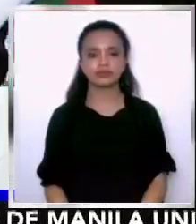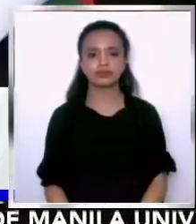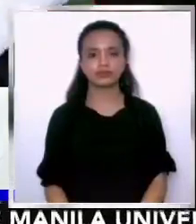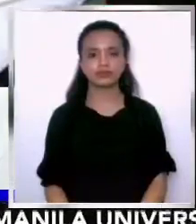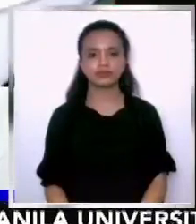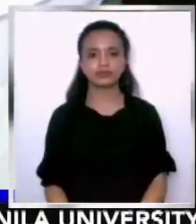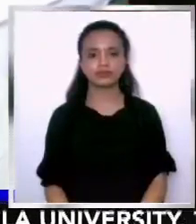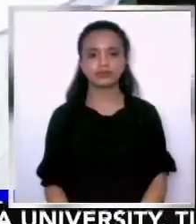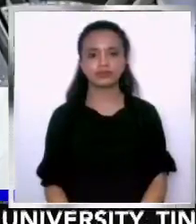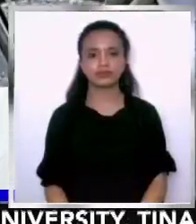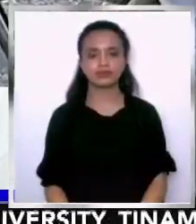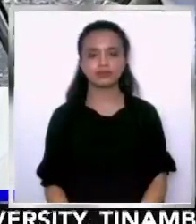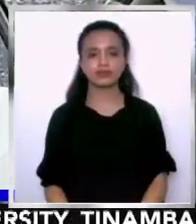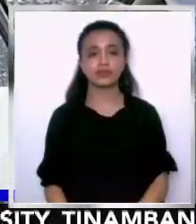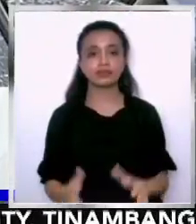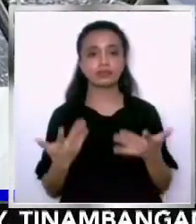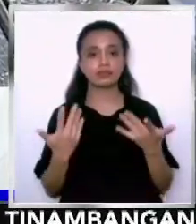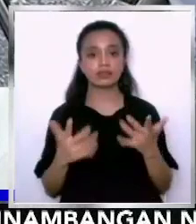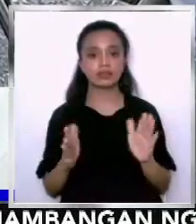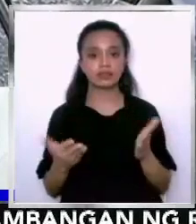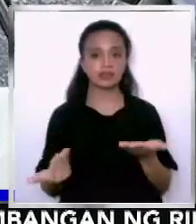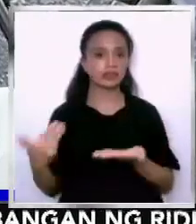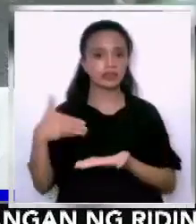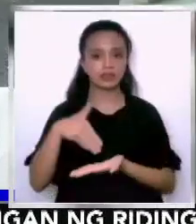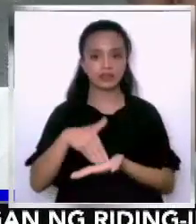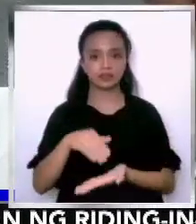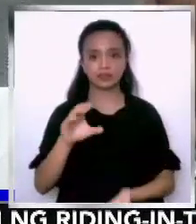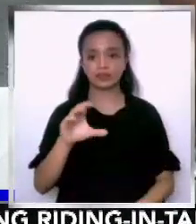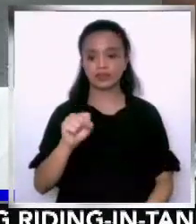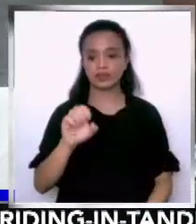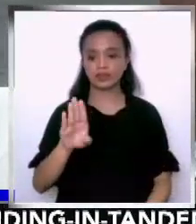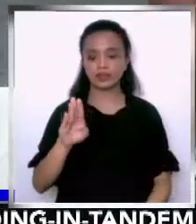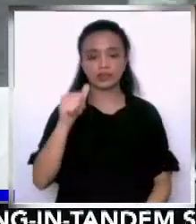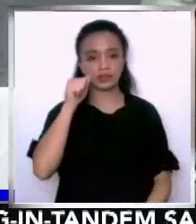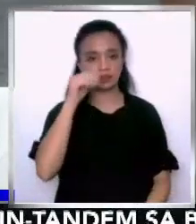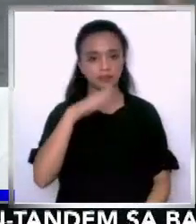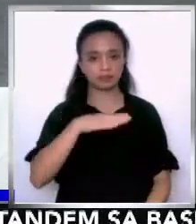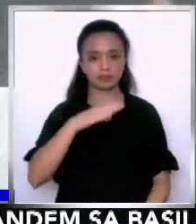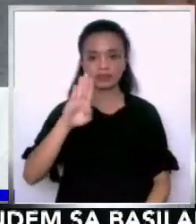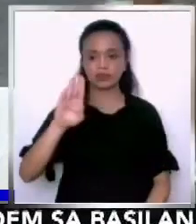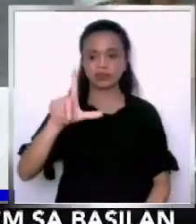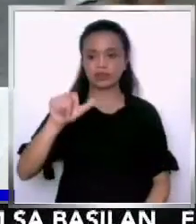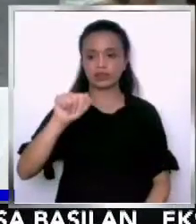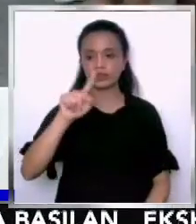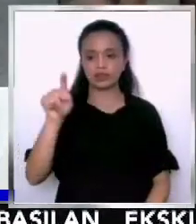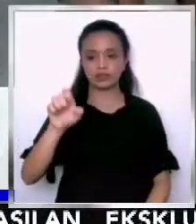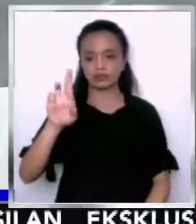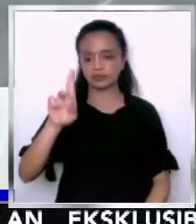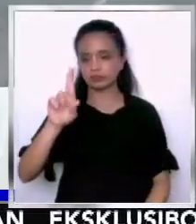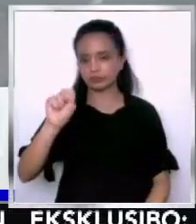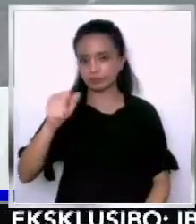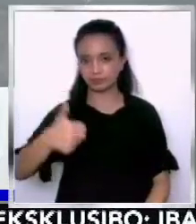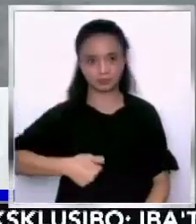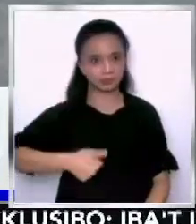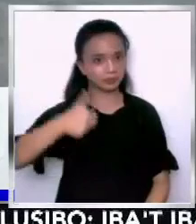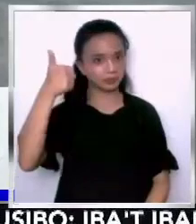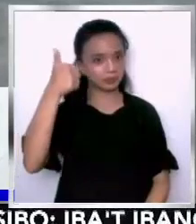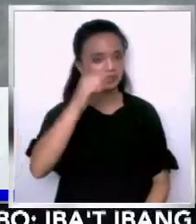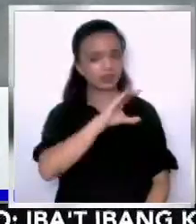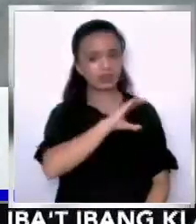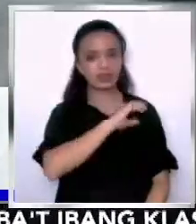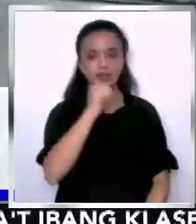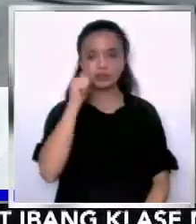Matapos muling makuha ng College of St. Benil Lady Blazers ang kampyonato sa NCAA Season 97 Women's Volleyball